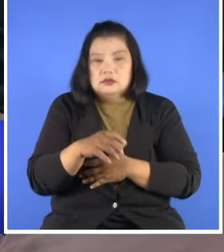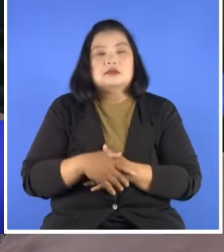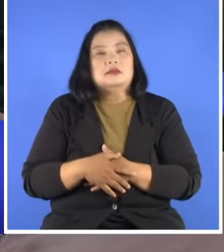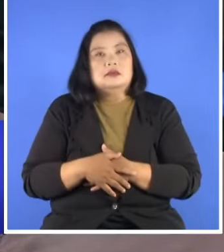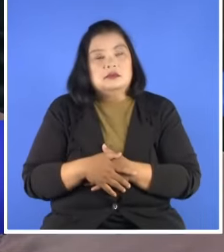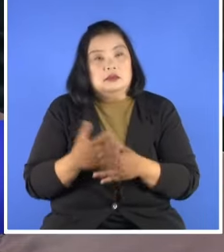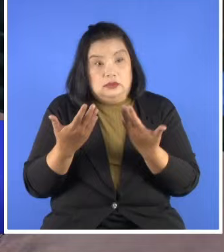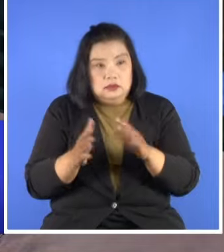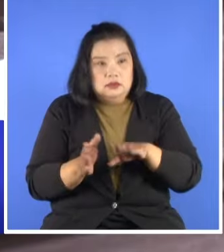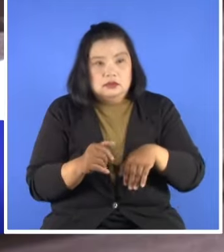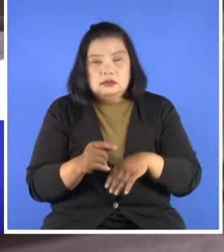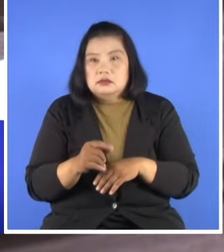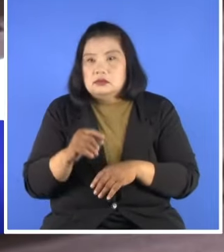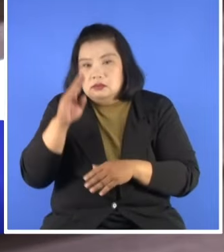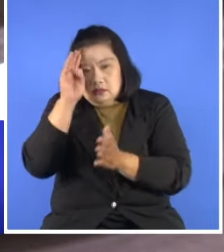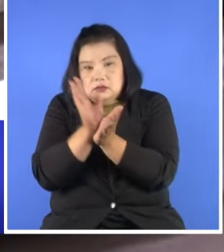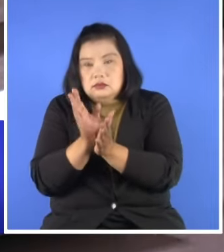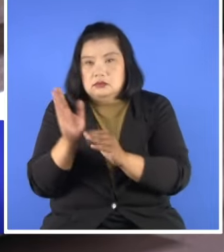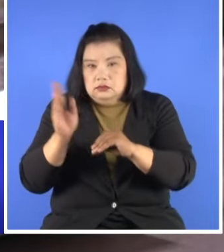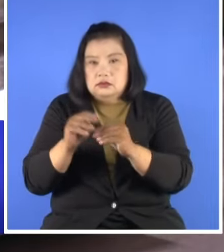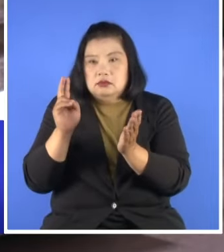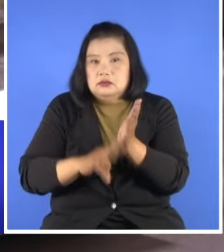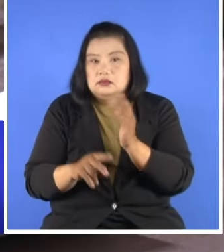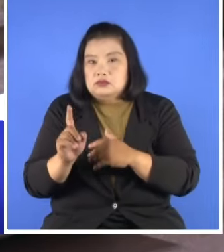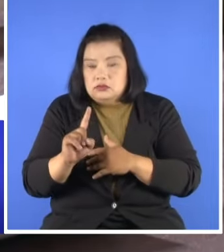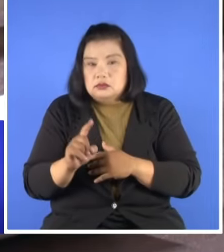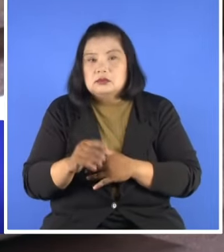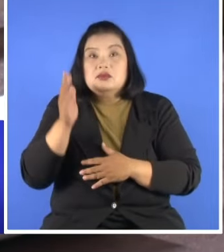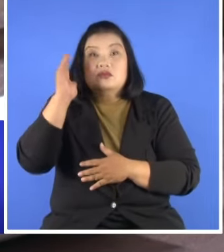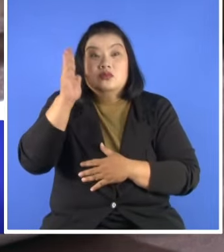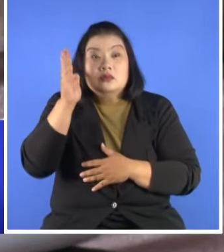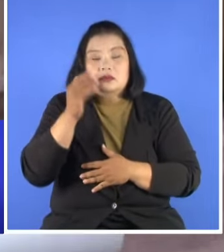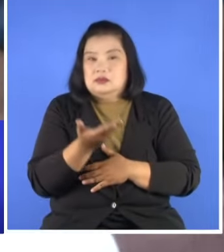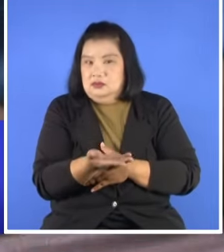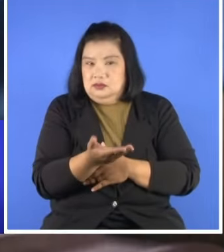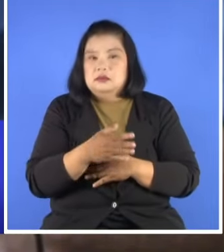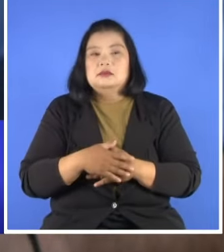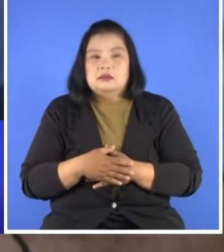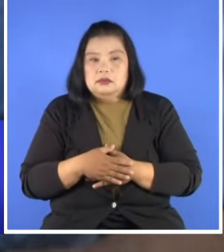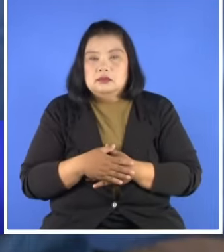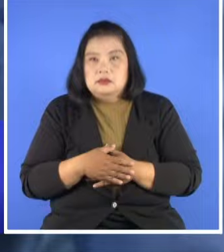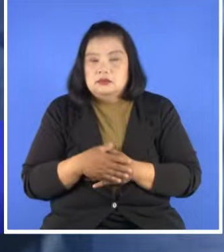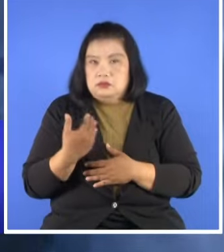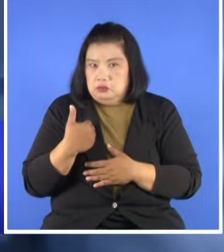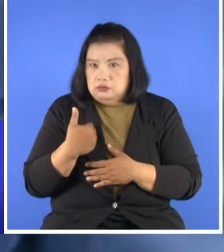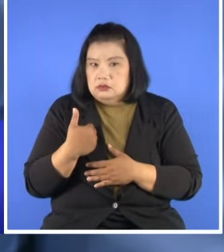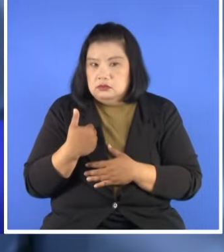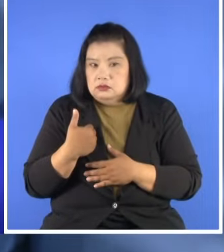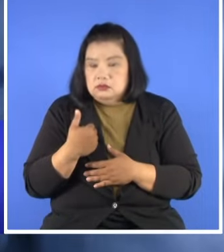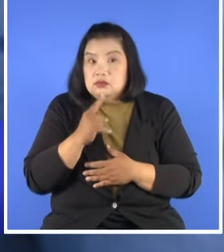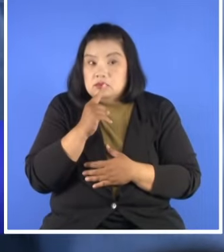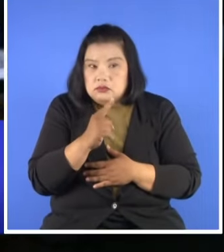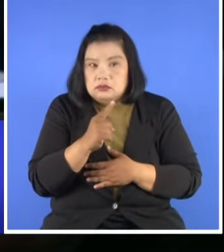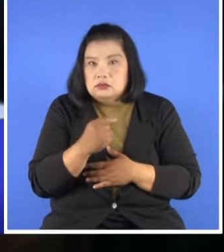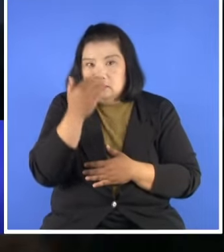อ้าวก็ปรับบังอีกเนื่องจากว่าบังนี่นะฮะนี่นะครับคือหมายความว่าตำรวจเนี่ยถูกแจ้งข้อหาเนี่ยคม